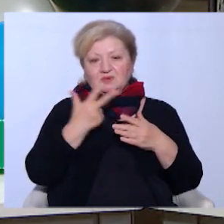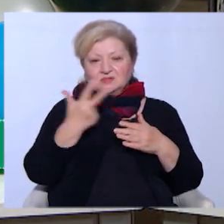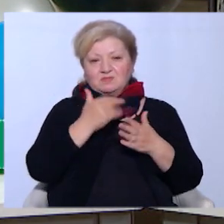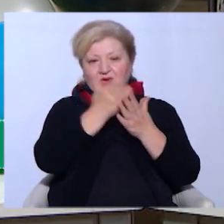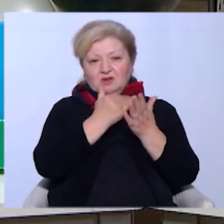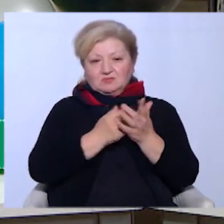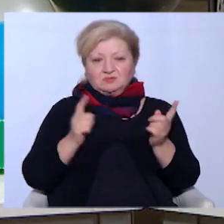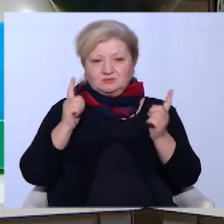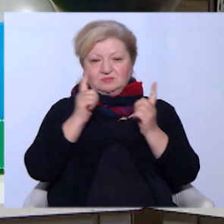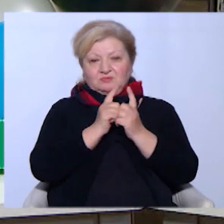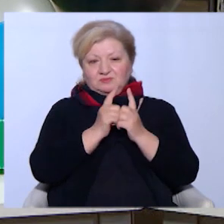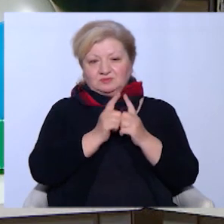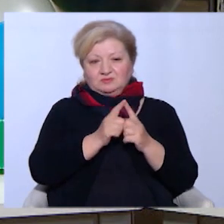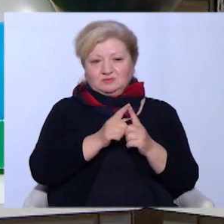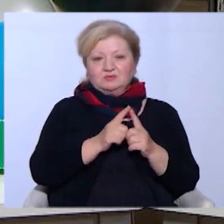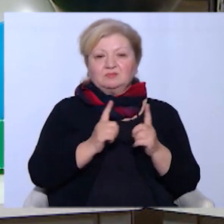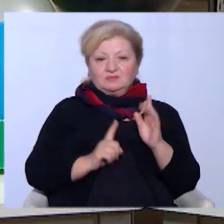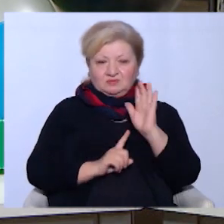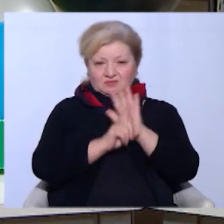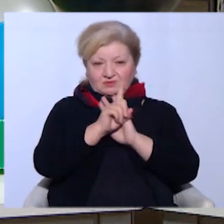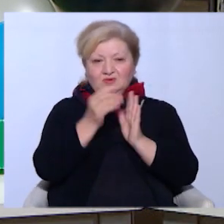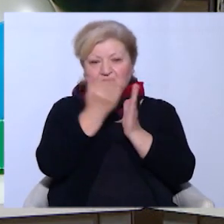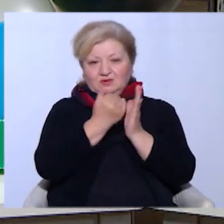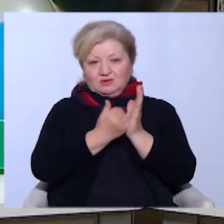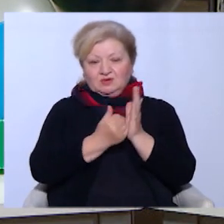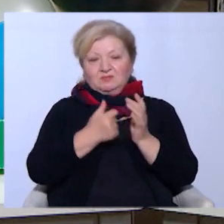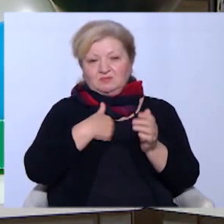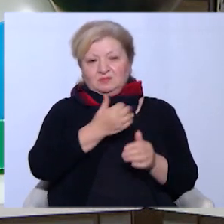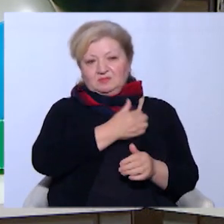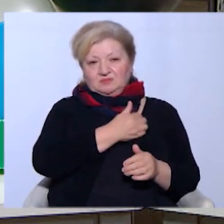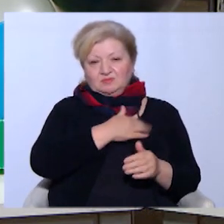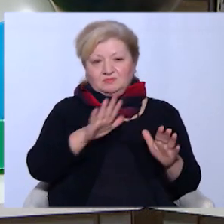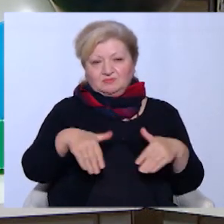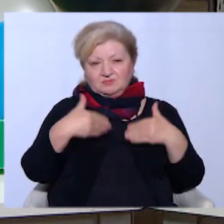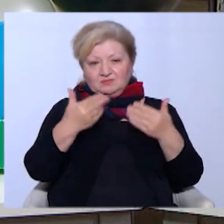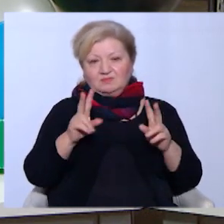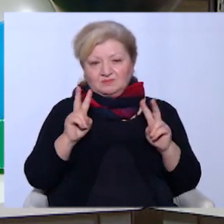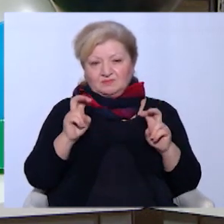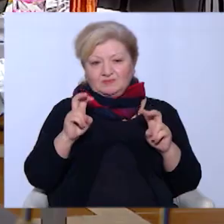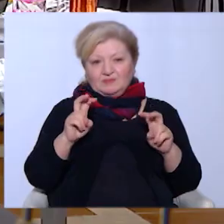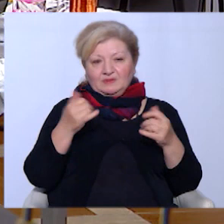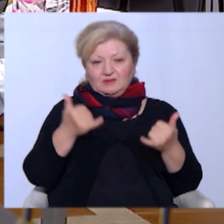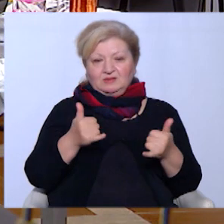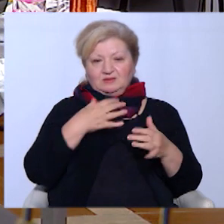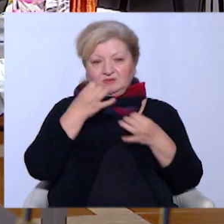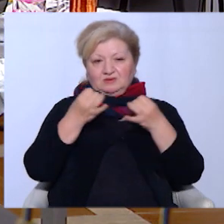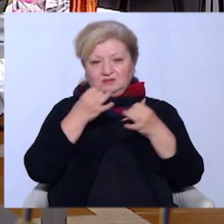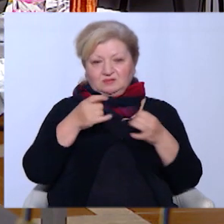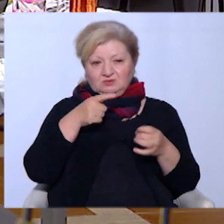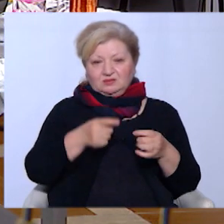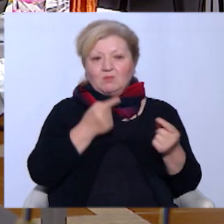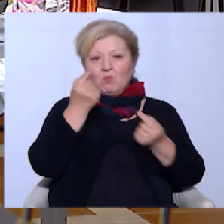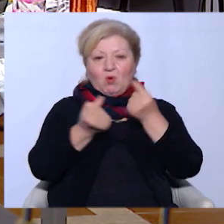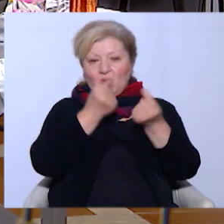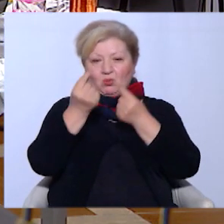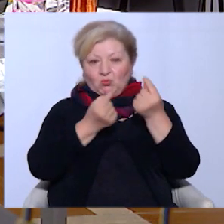შეხვედრა. მაშასე, დავიწყოთ ჩვენი გაკვეთილი და მე მინდა წარვადგინო თემა, რომელზეც დღეს ჩვენ ვისაუბრეთ. ეს არის